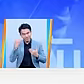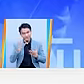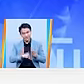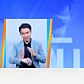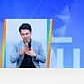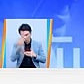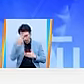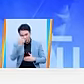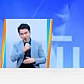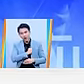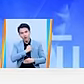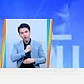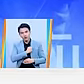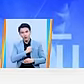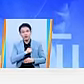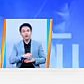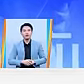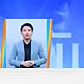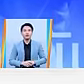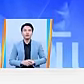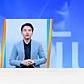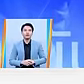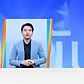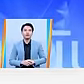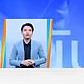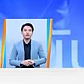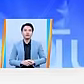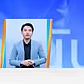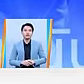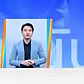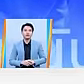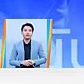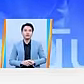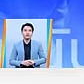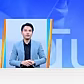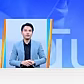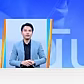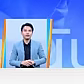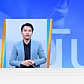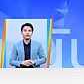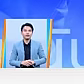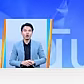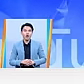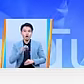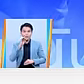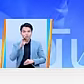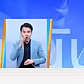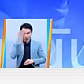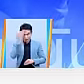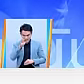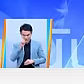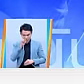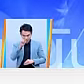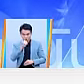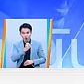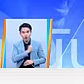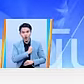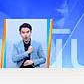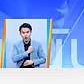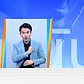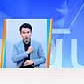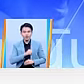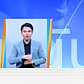าที่เห็นคำว่าชูนี่ก็คือหมายถึงตัวเองนั่นแหละค่ะคุณชูวิทย์บอกว่าเคยบอกแล้วว่างานนี้ต้องอึดสุภาษิตชูวิ